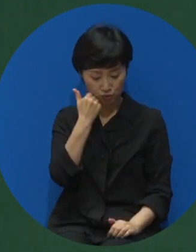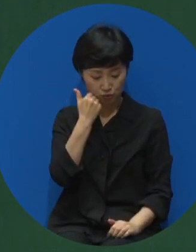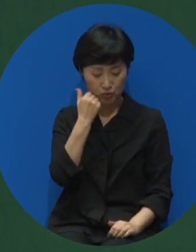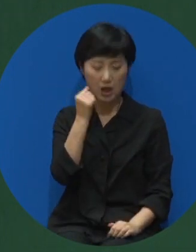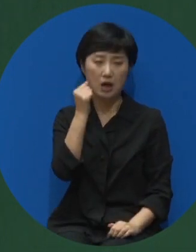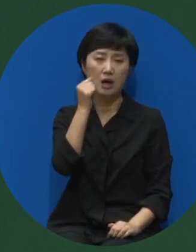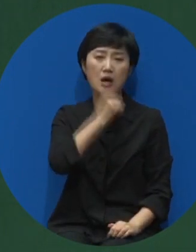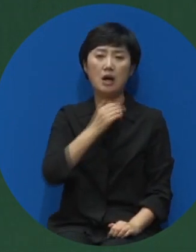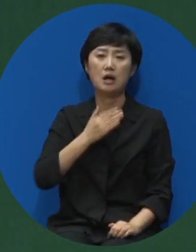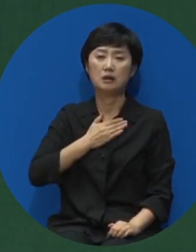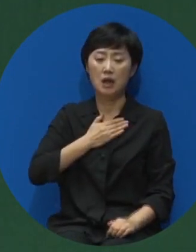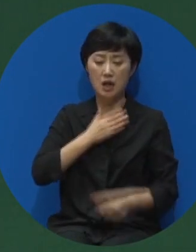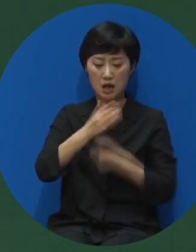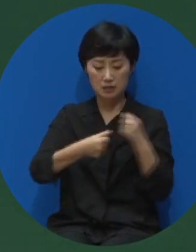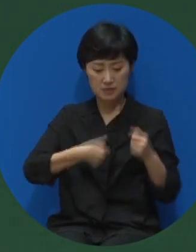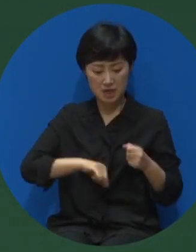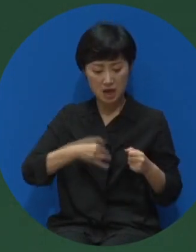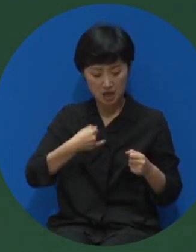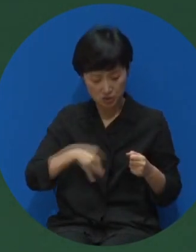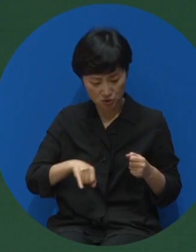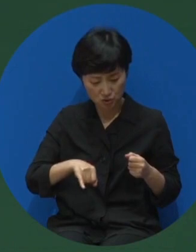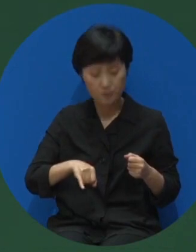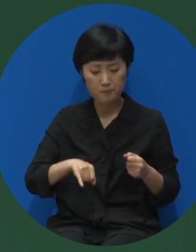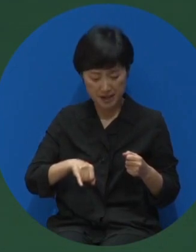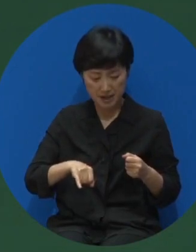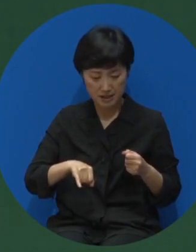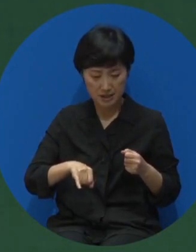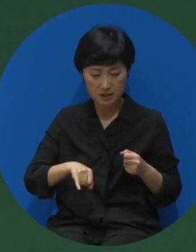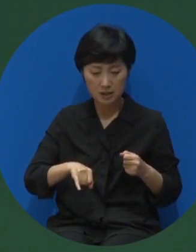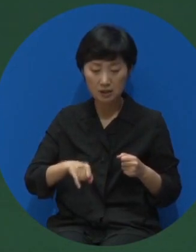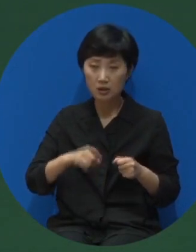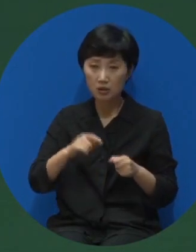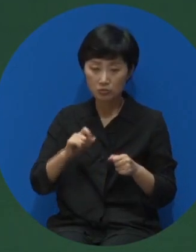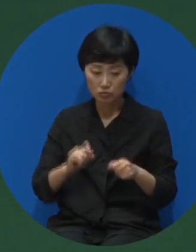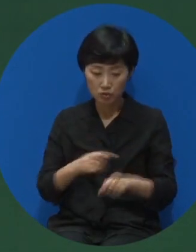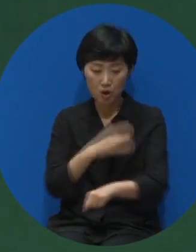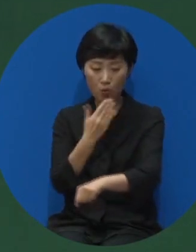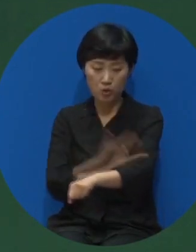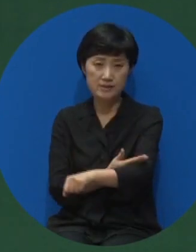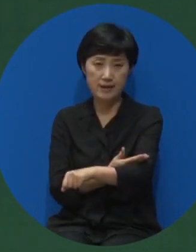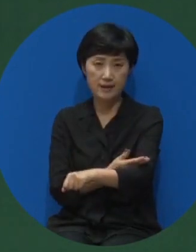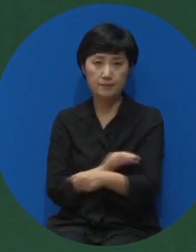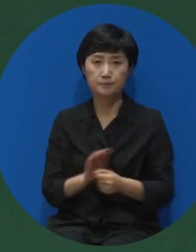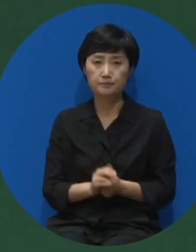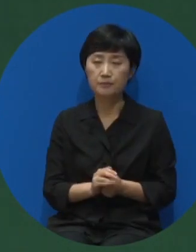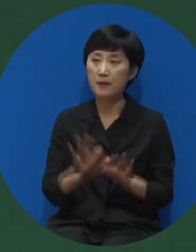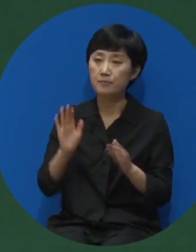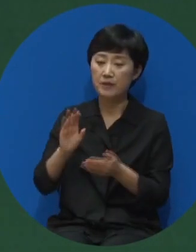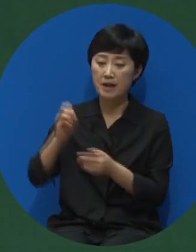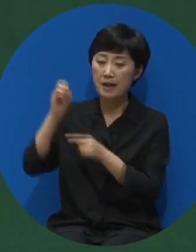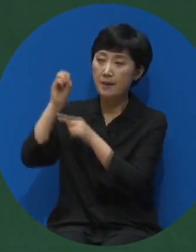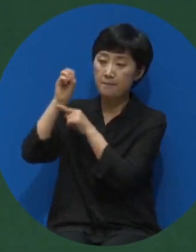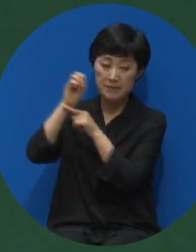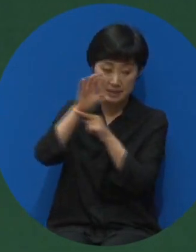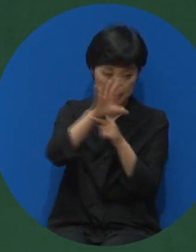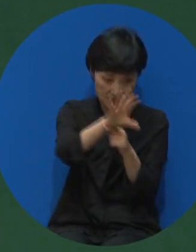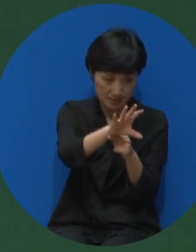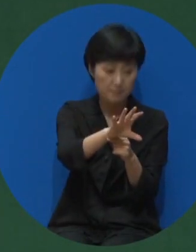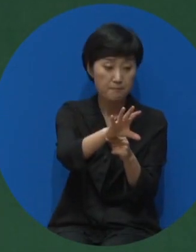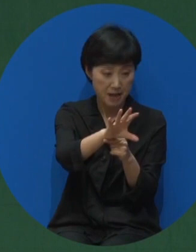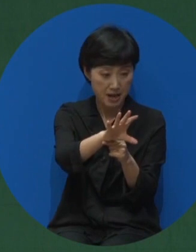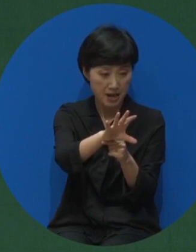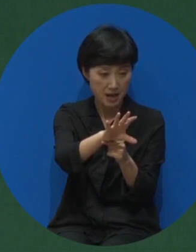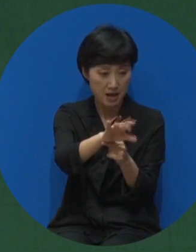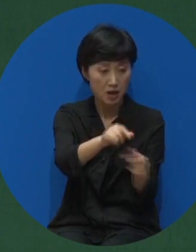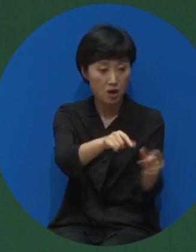신분과 권세입니다. 막도의 임마누엘은 여러분에게 与えられる 미분과 권위です. 빛을 발해 돌아오게는 선교 사명도 있지만은 더 큰